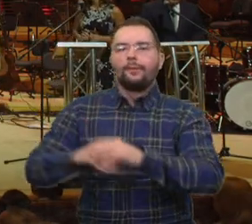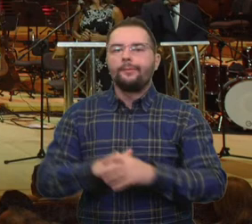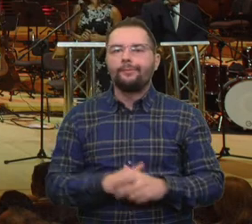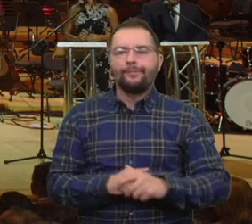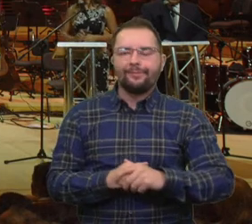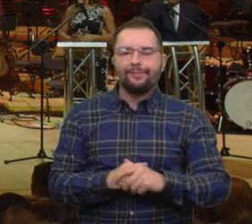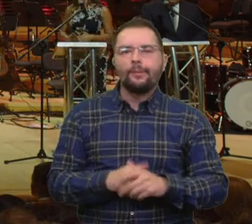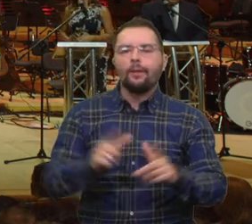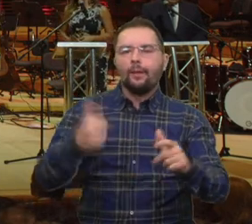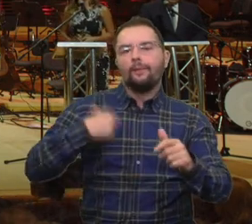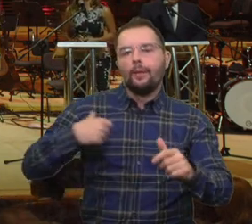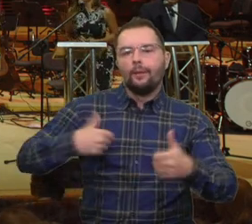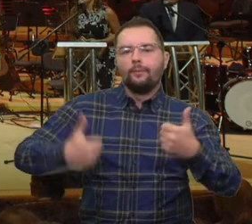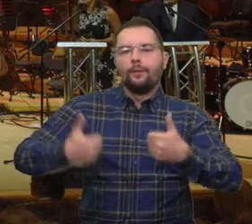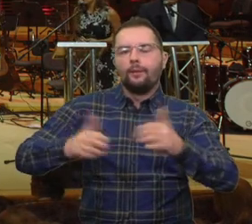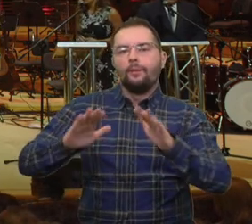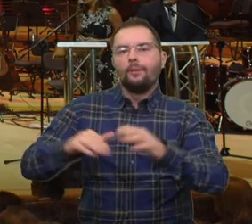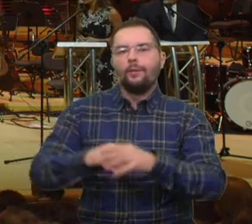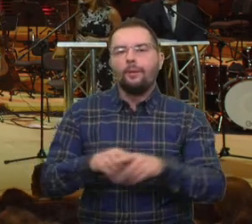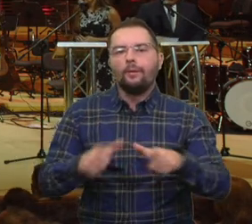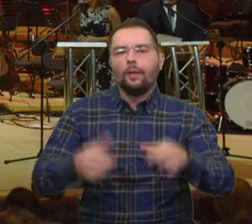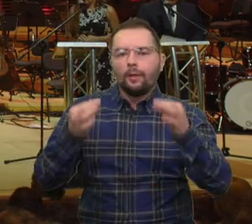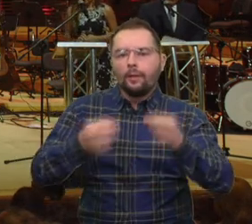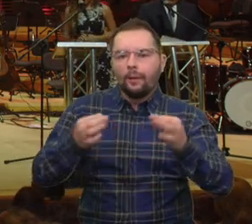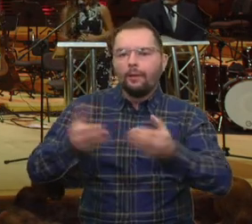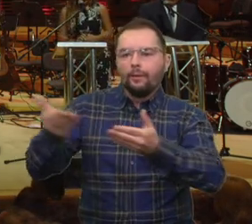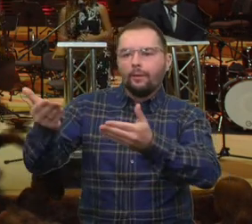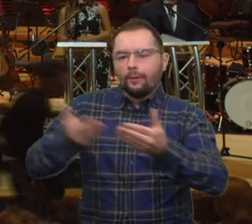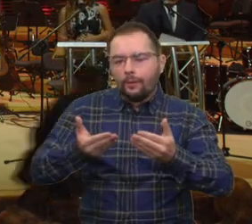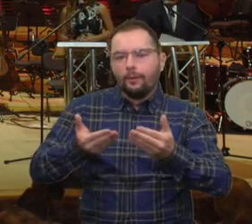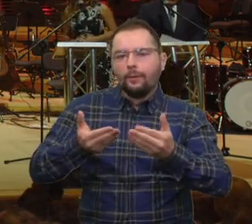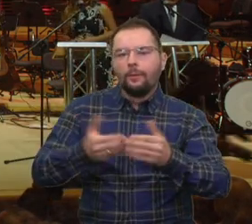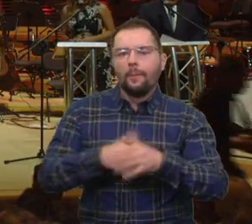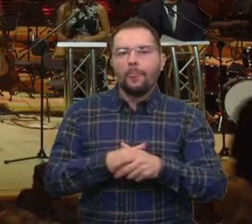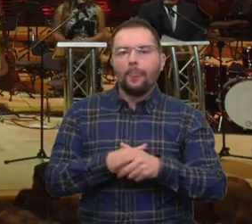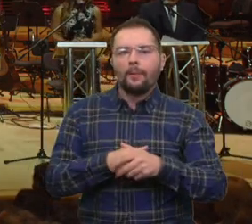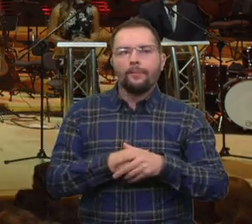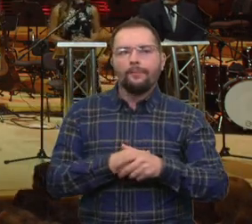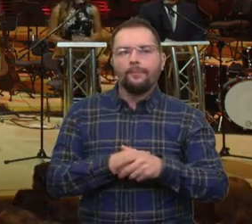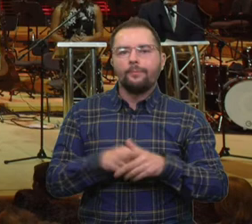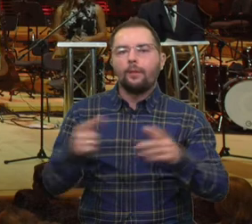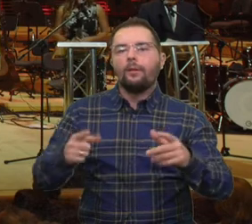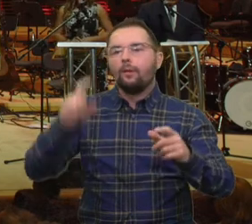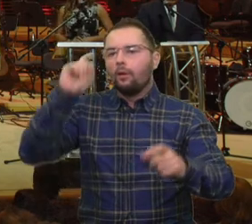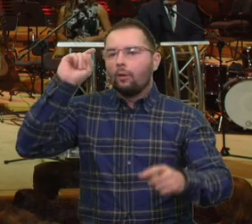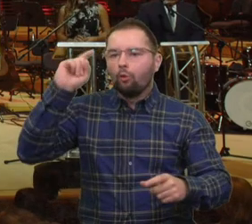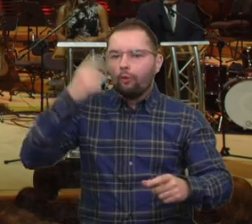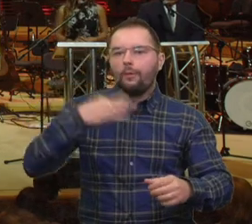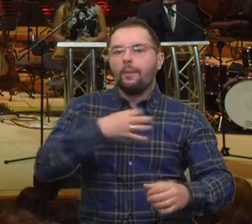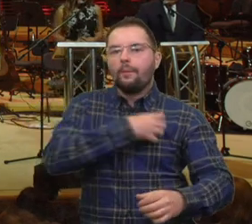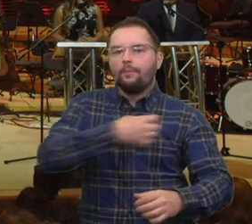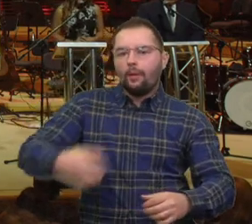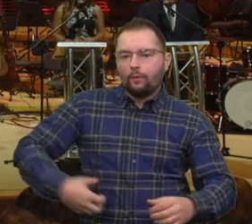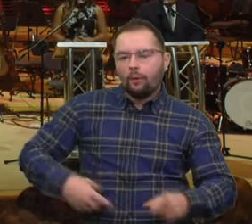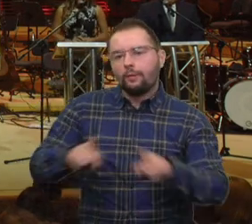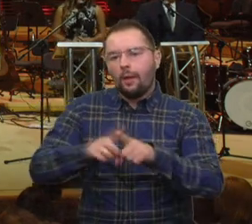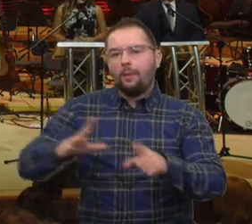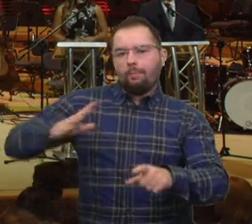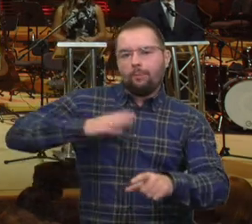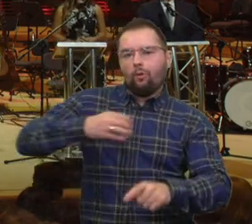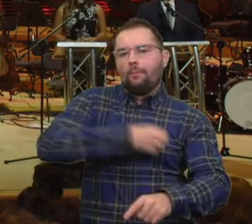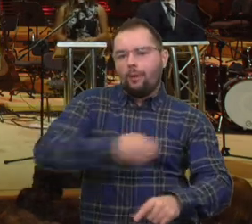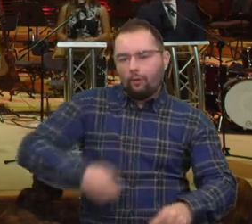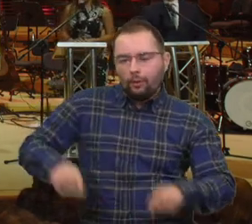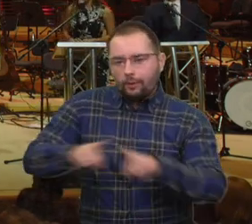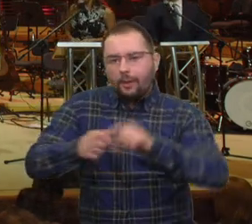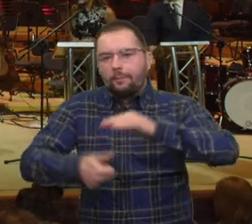poczekać. A tymczasem zapraszamy do nas marszałka województwa, byłych marszałków,